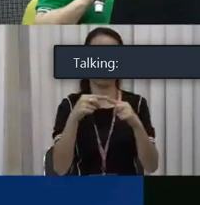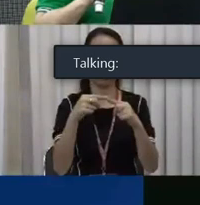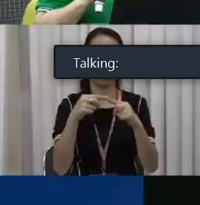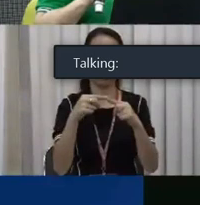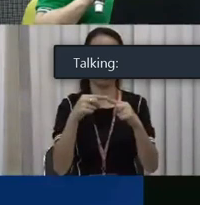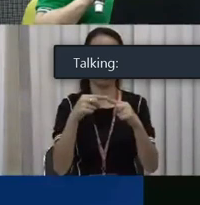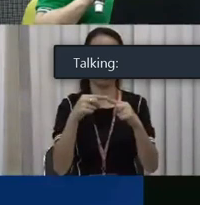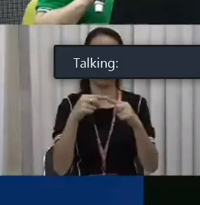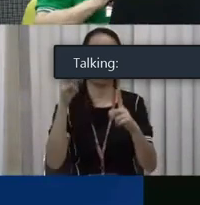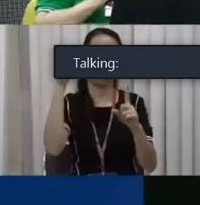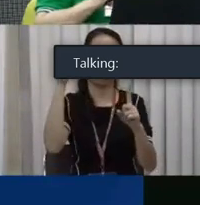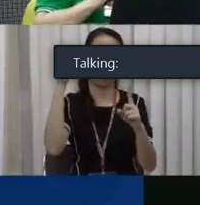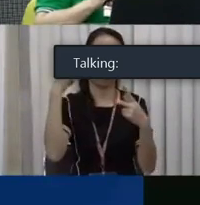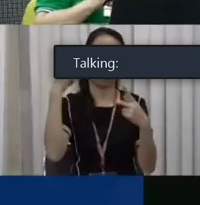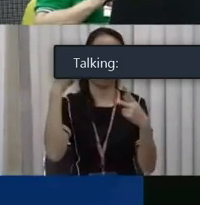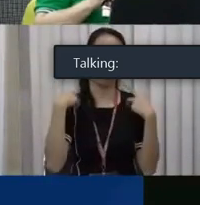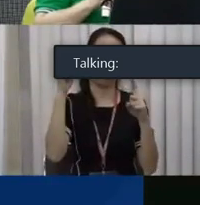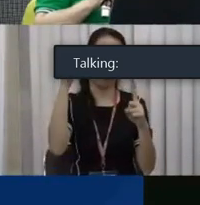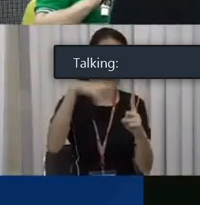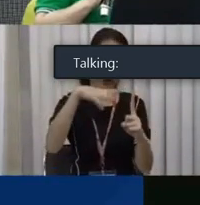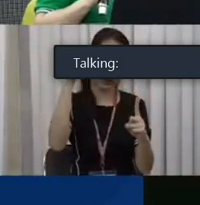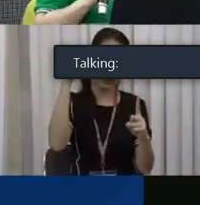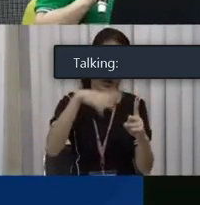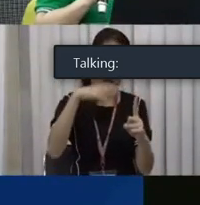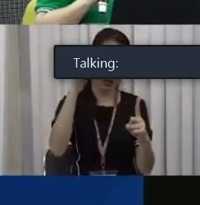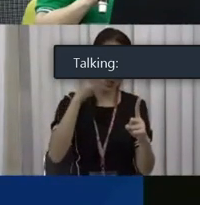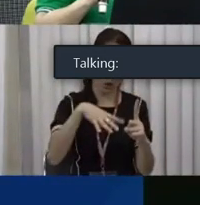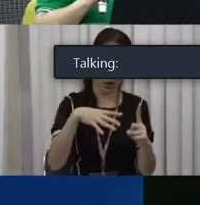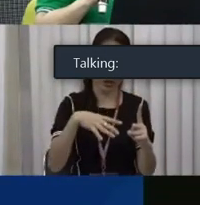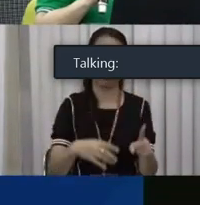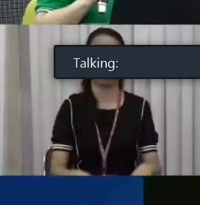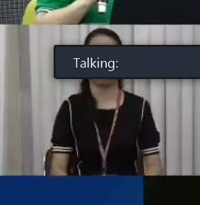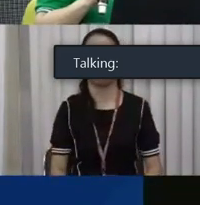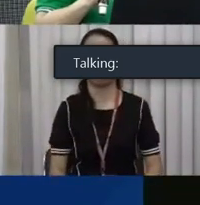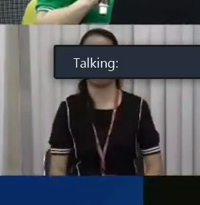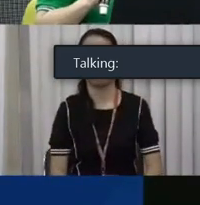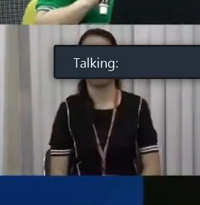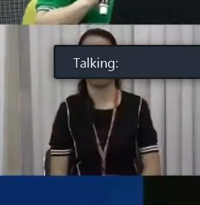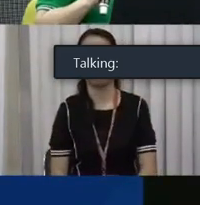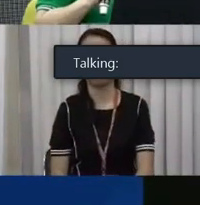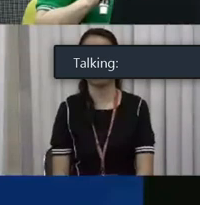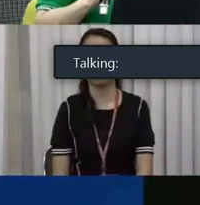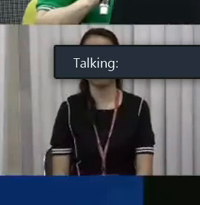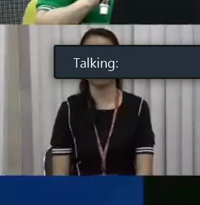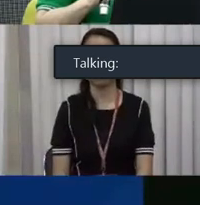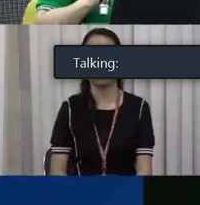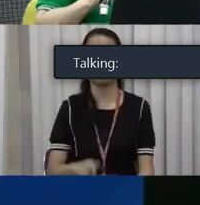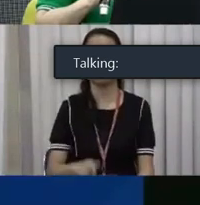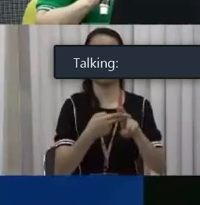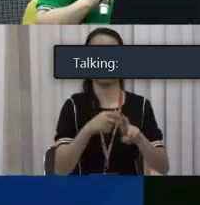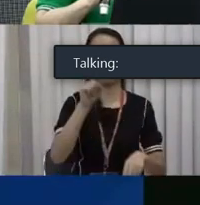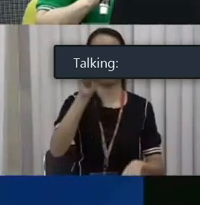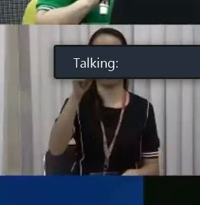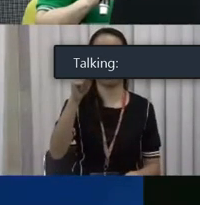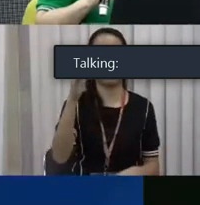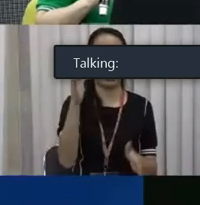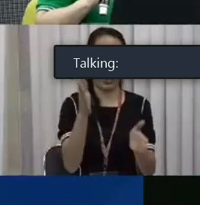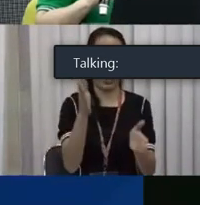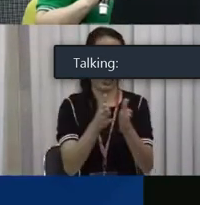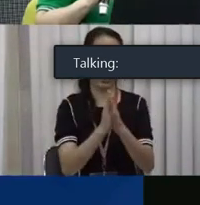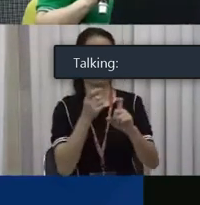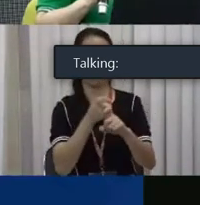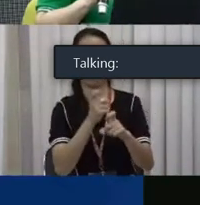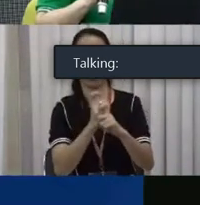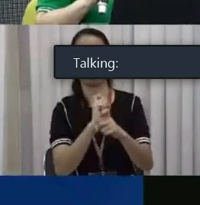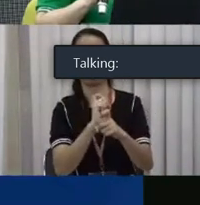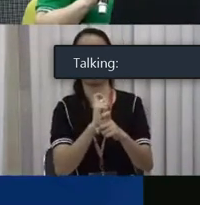on, walay mga to sa dole para mo reklamo. Kay number one namong pangutana, unsa man na abani sa inyong koan,